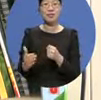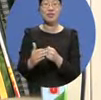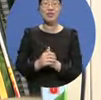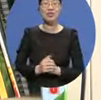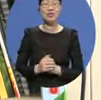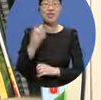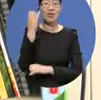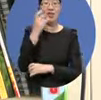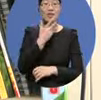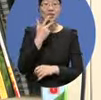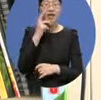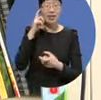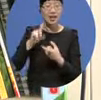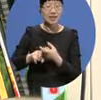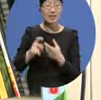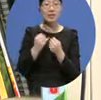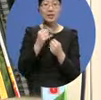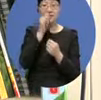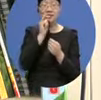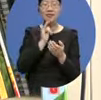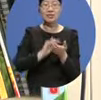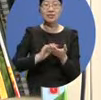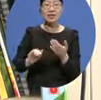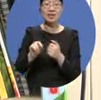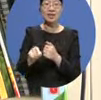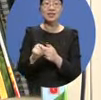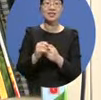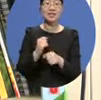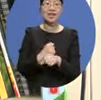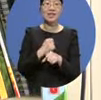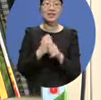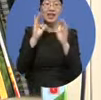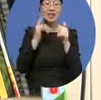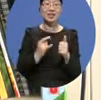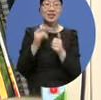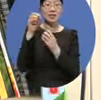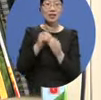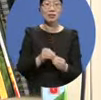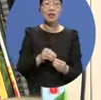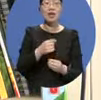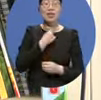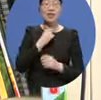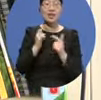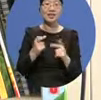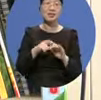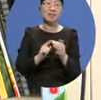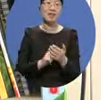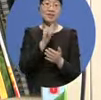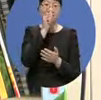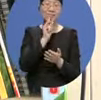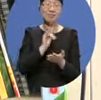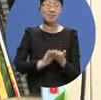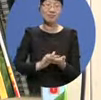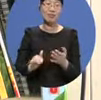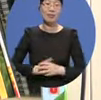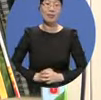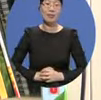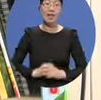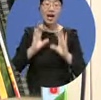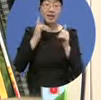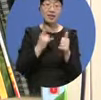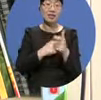예, 원래 영어에 관심은 많았었어요. 그 한을 아이들한테 대물림하고 싶지 않은 마음도 좀 있었어요. 아이들한테는